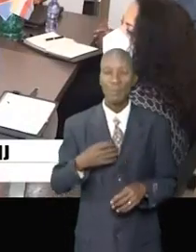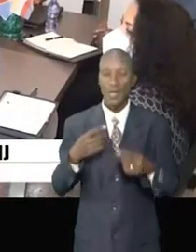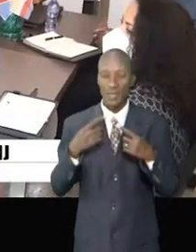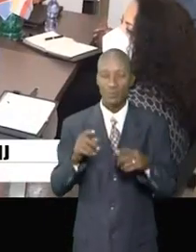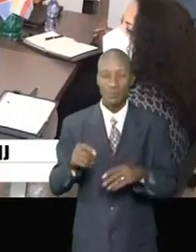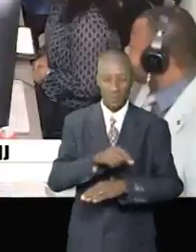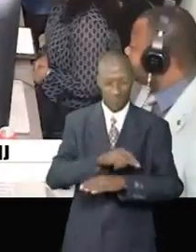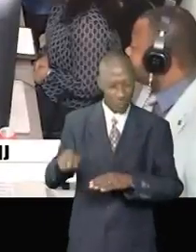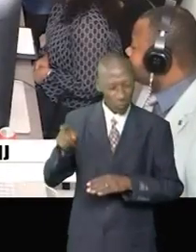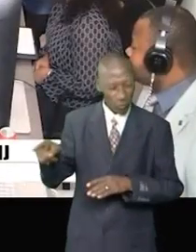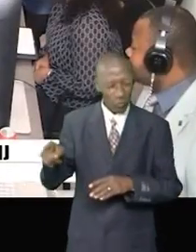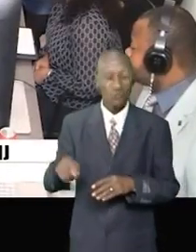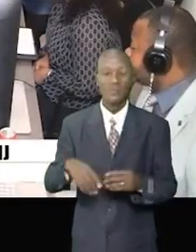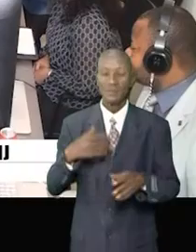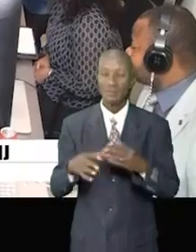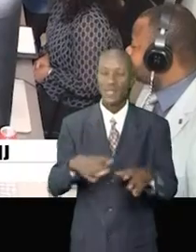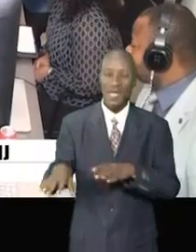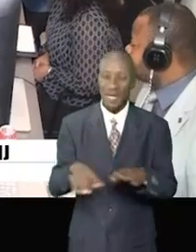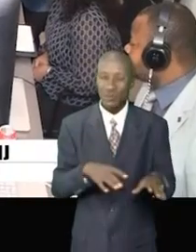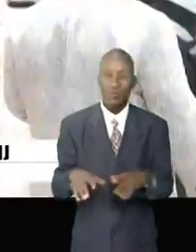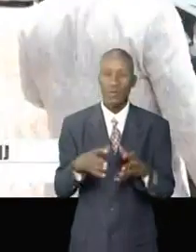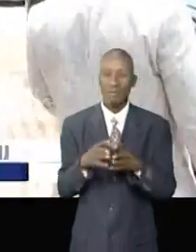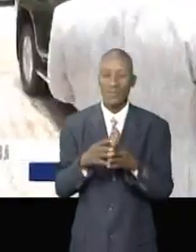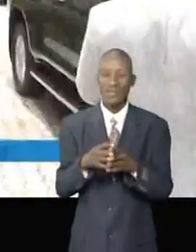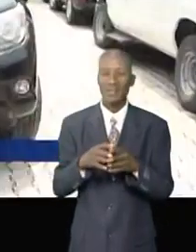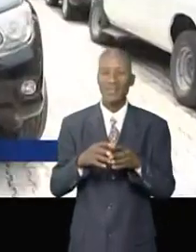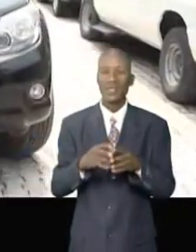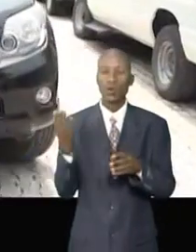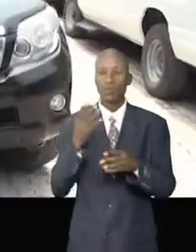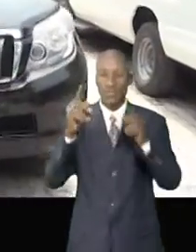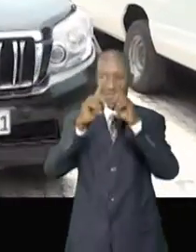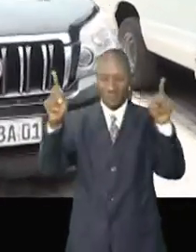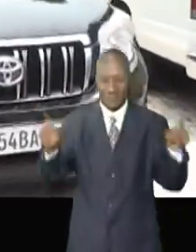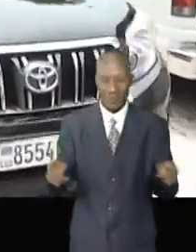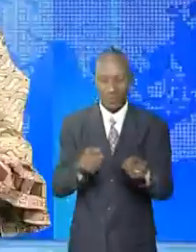mener des actions par vidéoconférence, une manière de contourner cet obstacle.